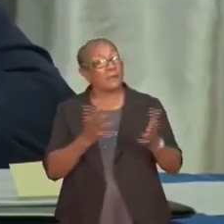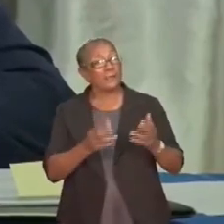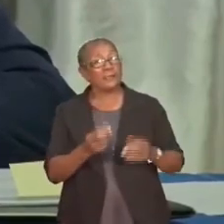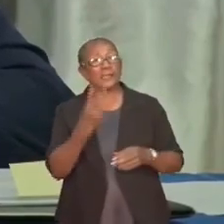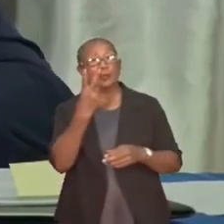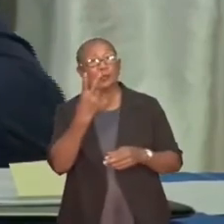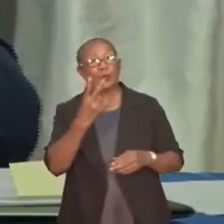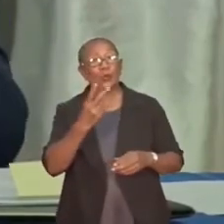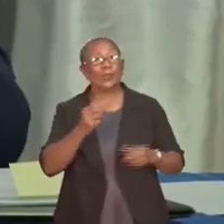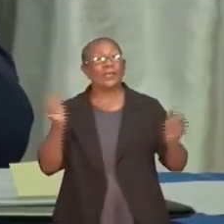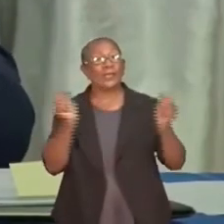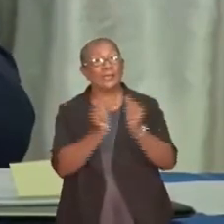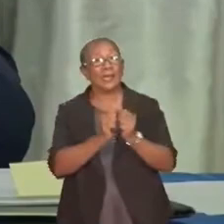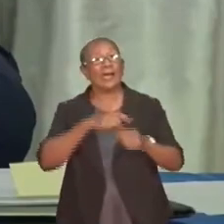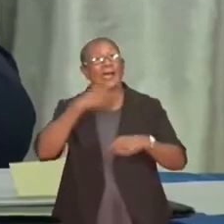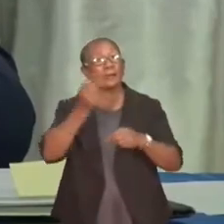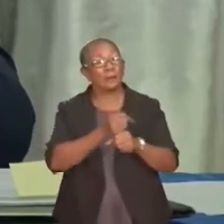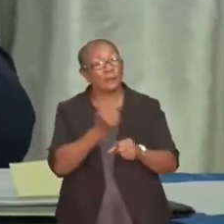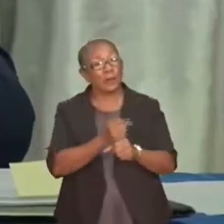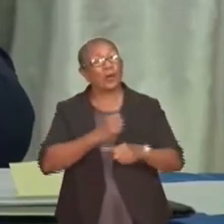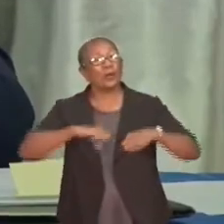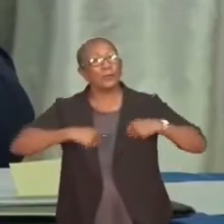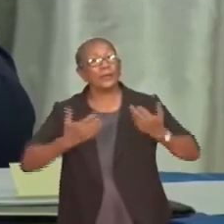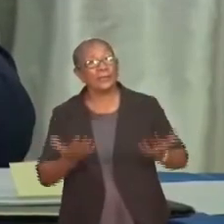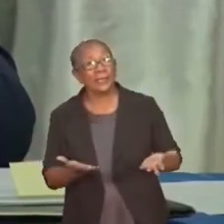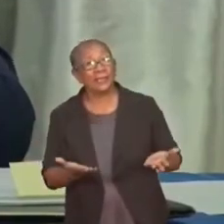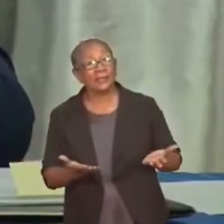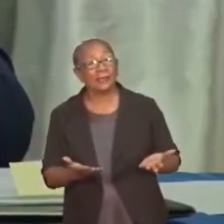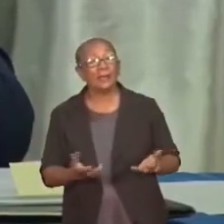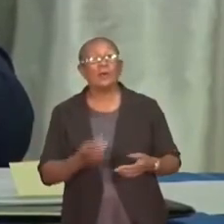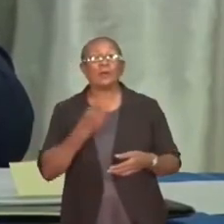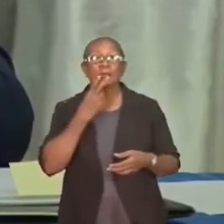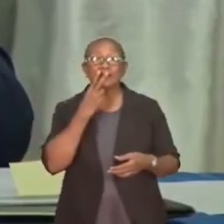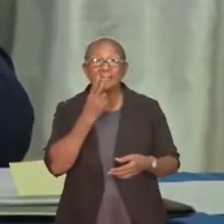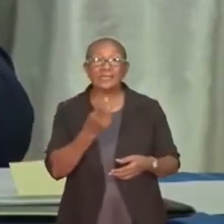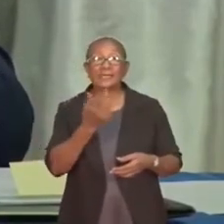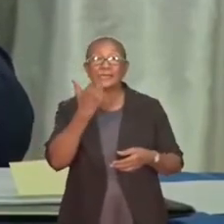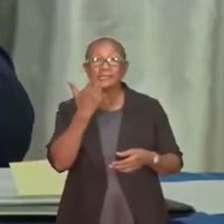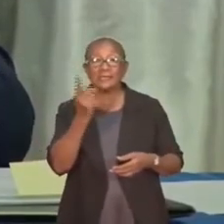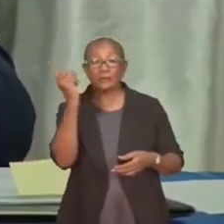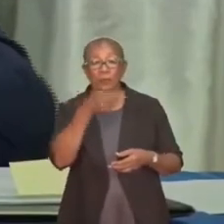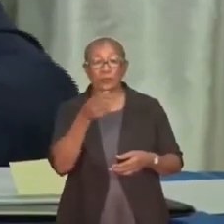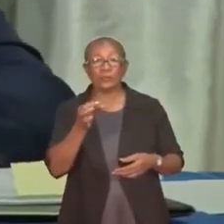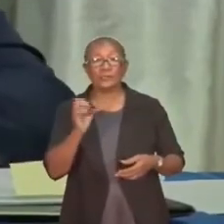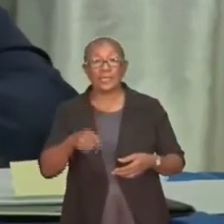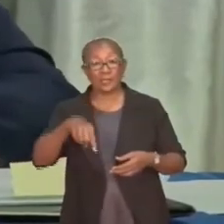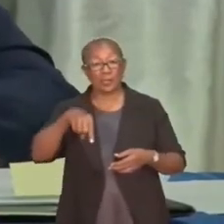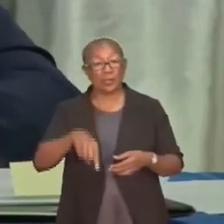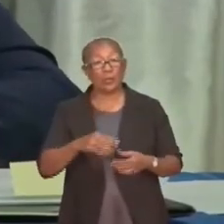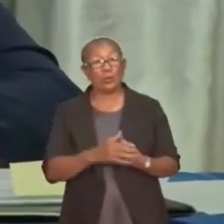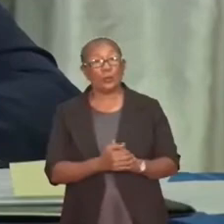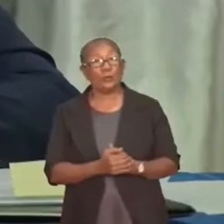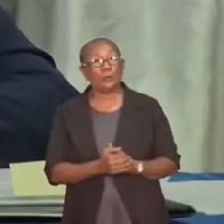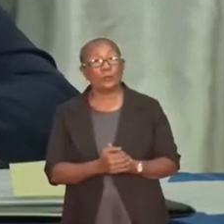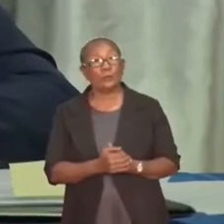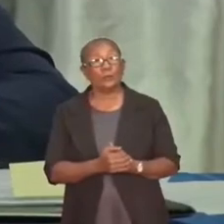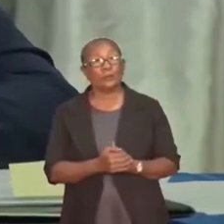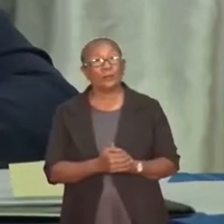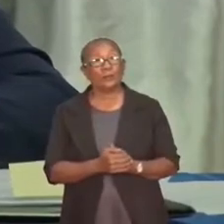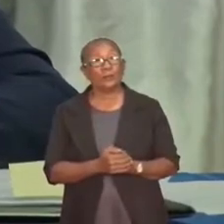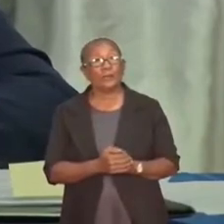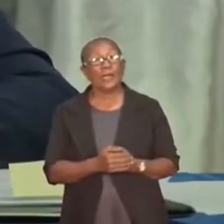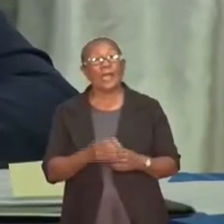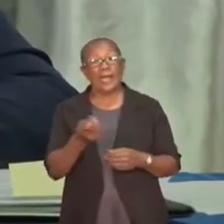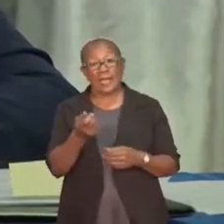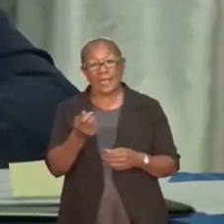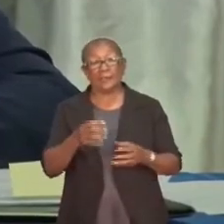bouwen. Dus we zien van zo'n bedrag dat gereserveerd is voor 7%. Dit gebruikt wordt nu. Dus ik heb met de governor en